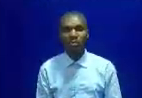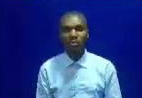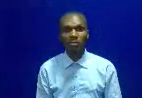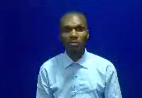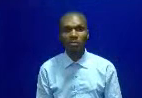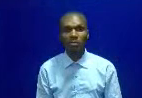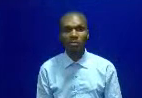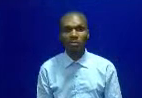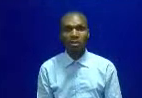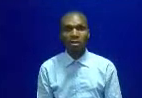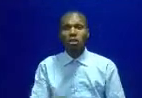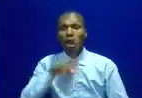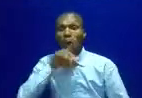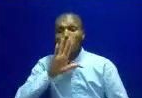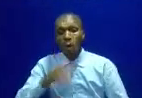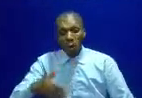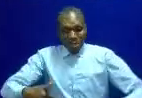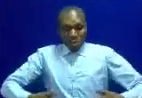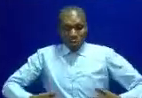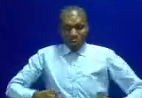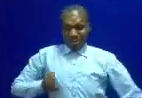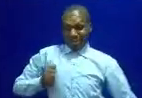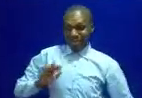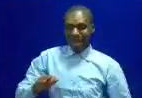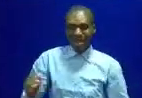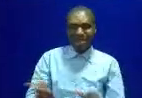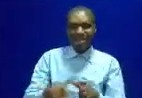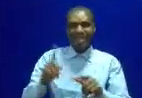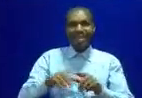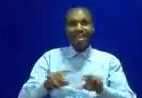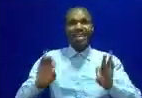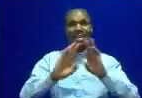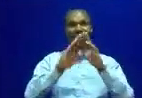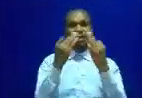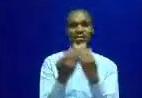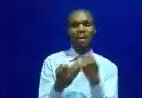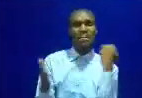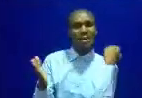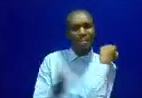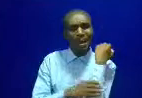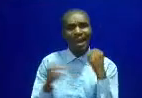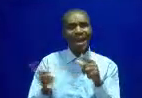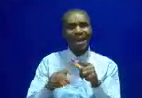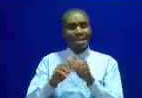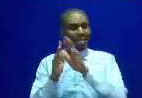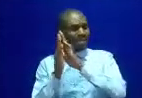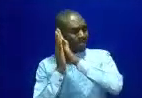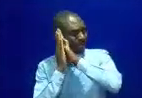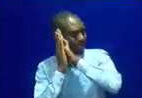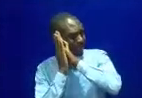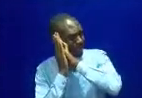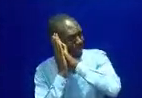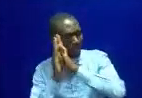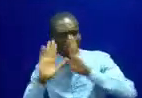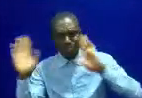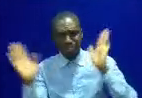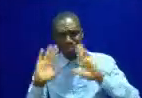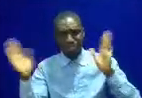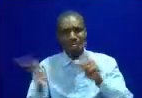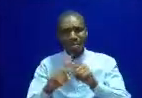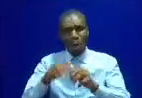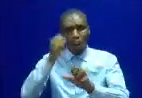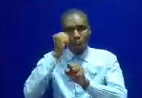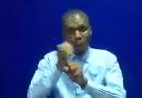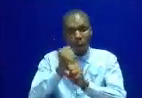abana bakaba mura na abaiseke ekenyerogi tukiabeire kebe nande ntori kurara ngokora tuli gasi